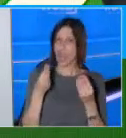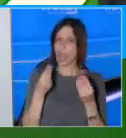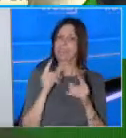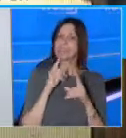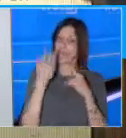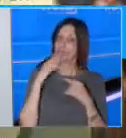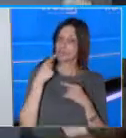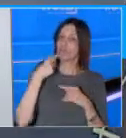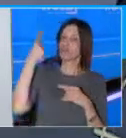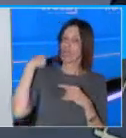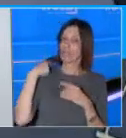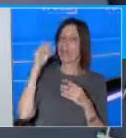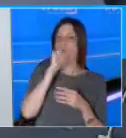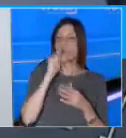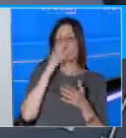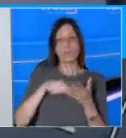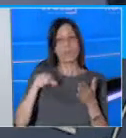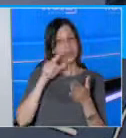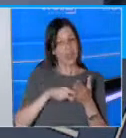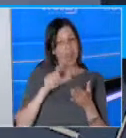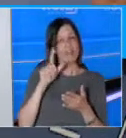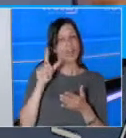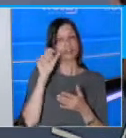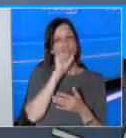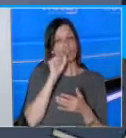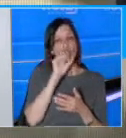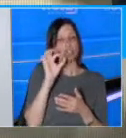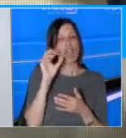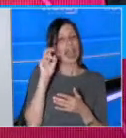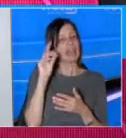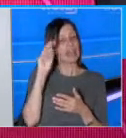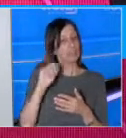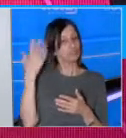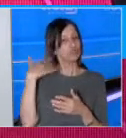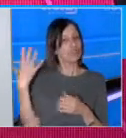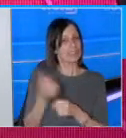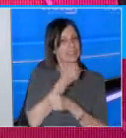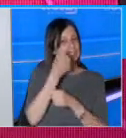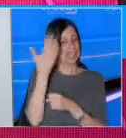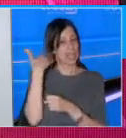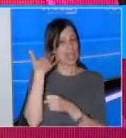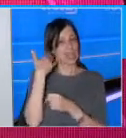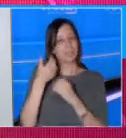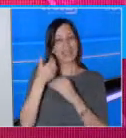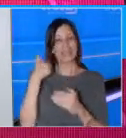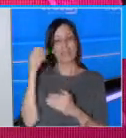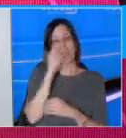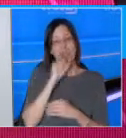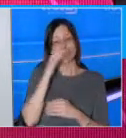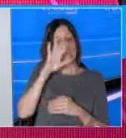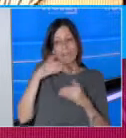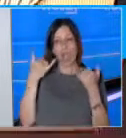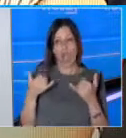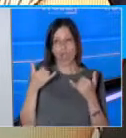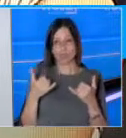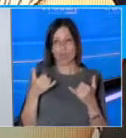גם בשנה שעברה כשהאירוויזיון בוטל, אבל השיר של עדן, שניצח אז בקדם אירוויזיון, גם עכשיו עם